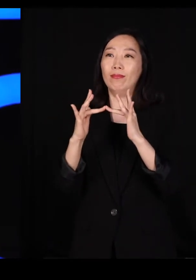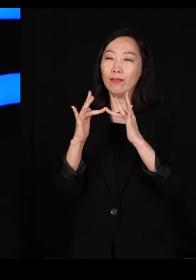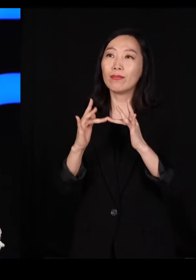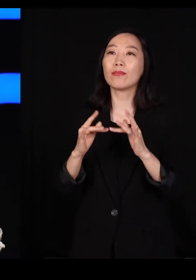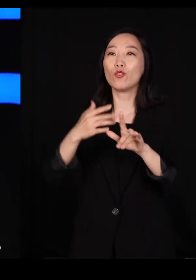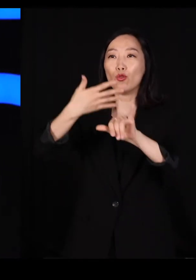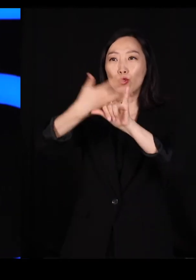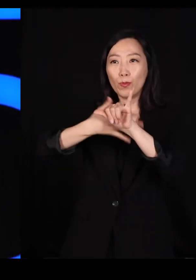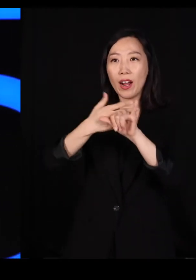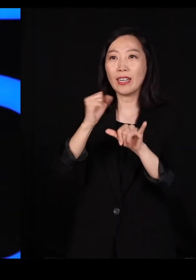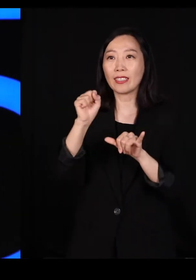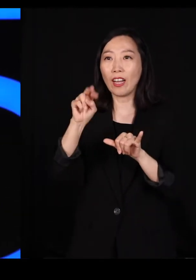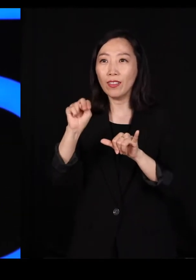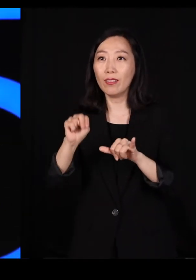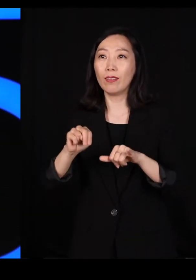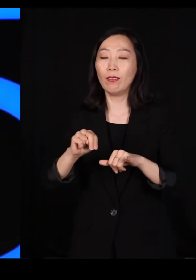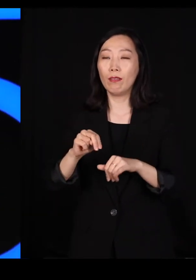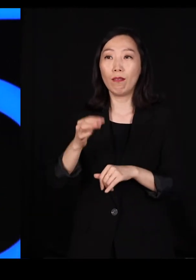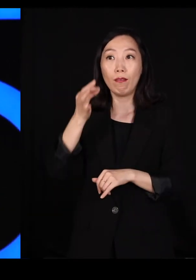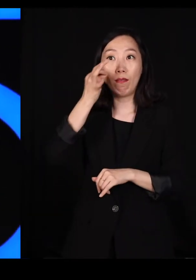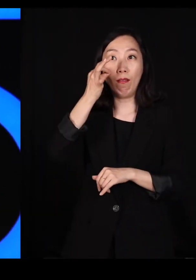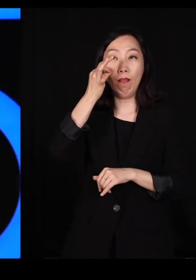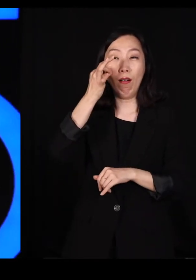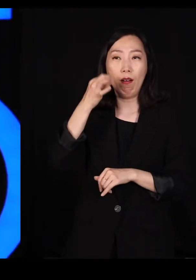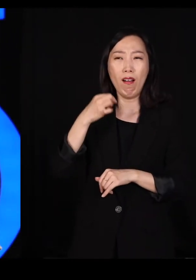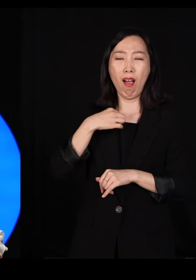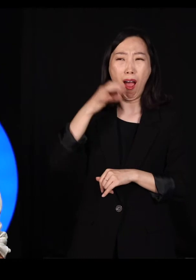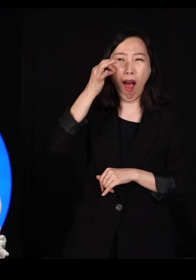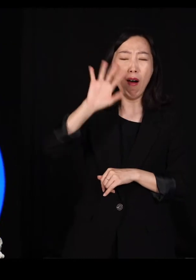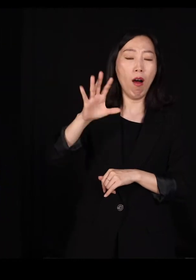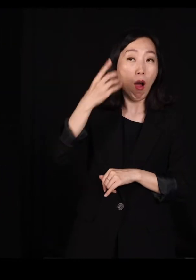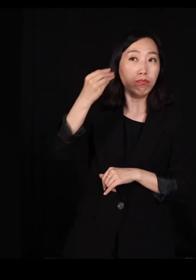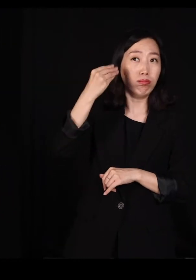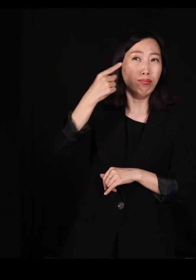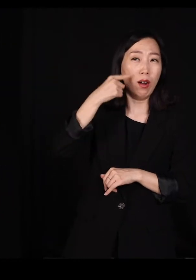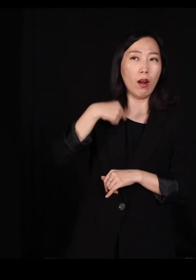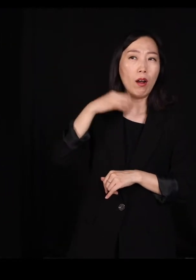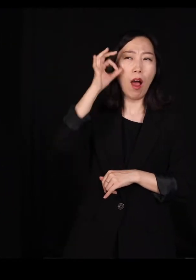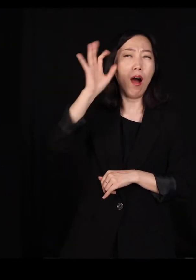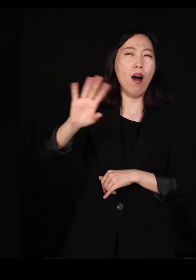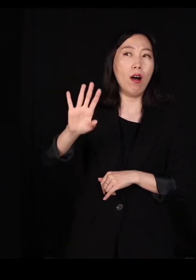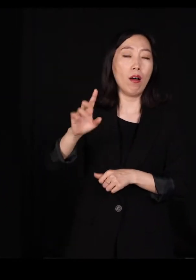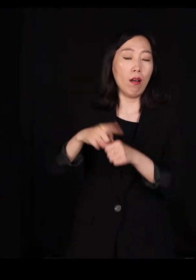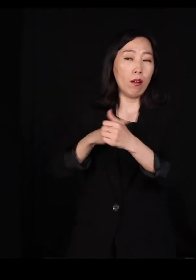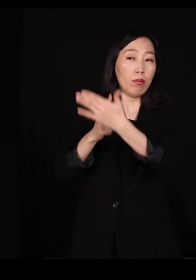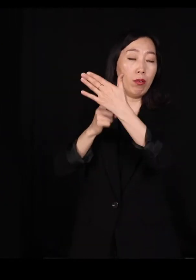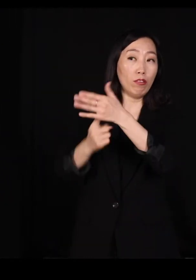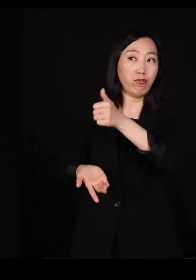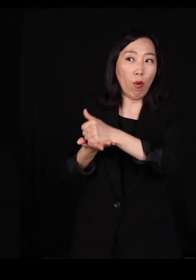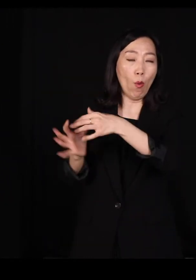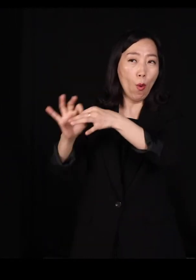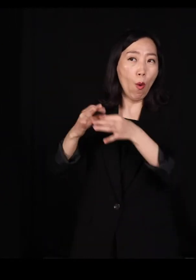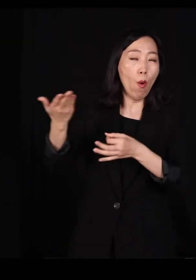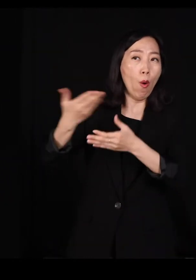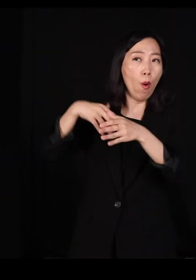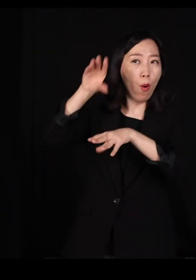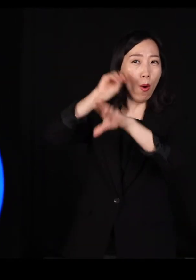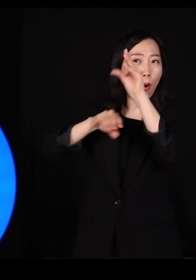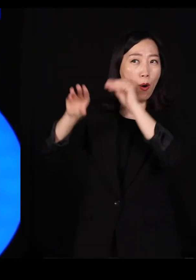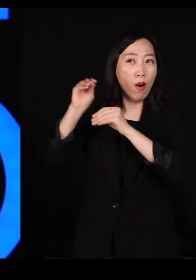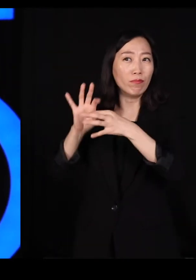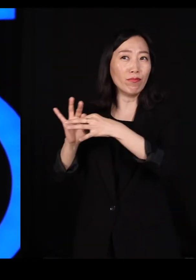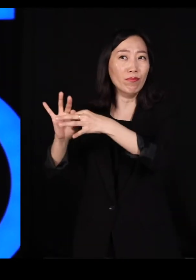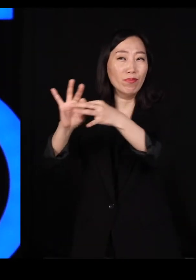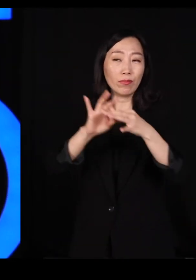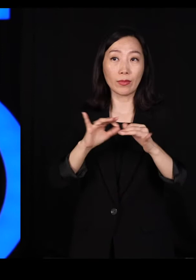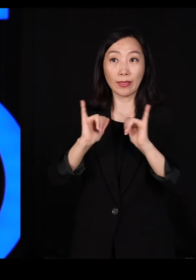거죠. 가만히 보면 우리가 늘 보는 것만 봅니다. 내가 보고 싶지 않아도 비슷한 걸 계속 추천해 줍니다. 페이스북 친구도 거의